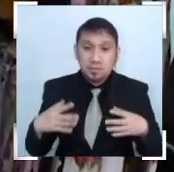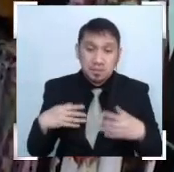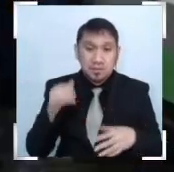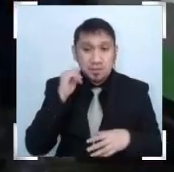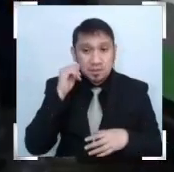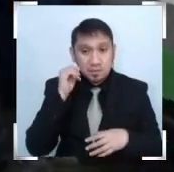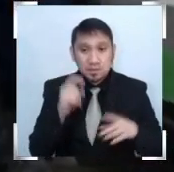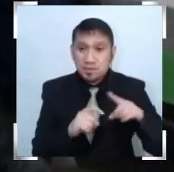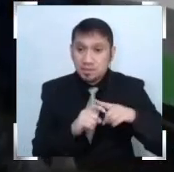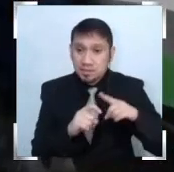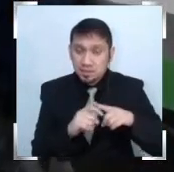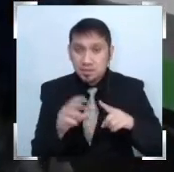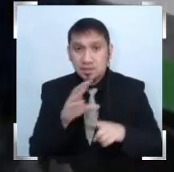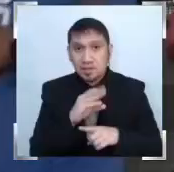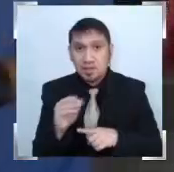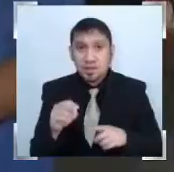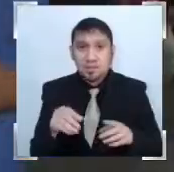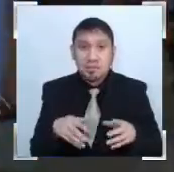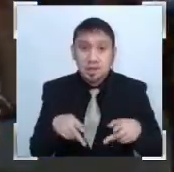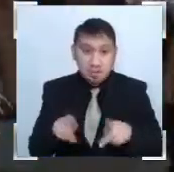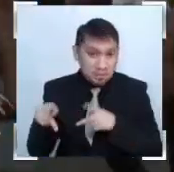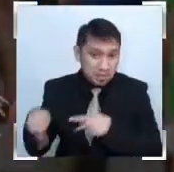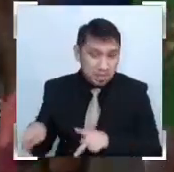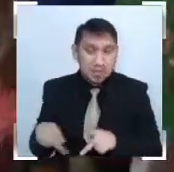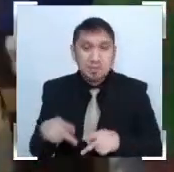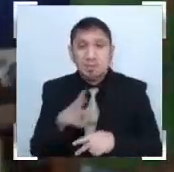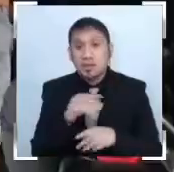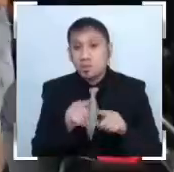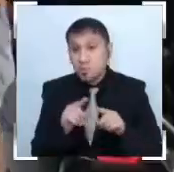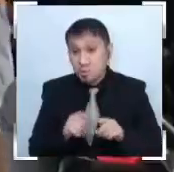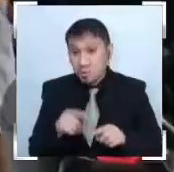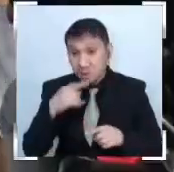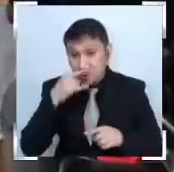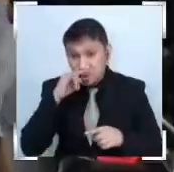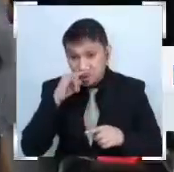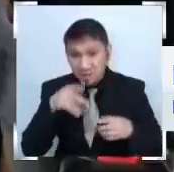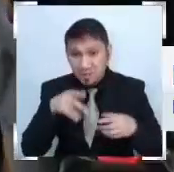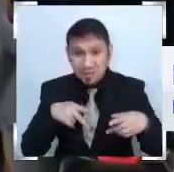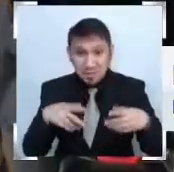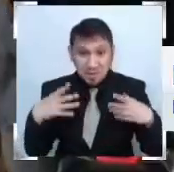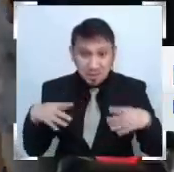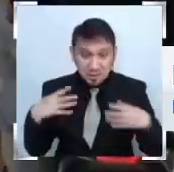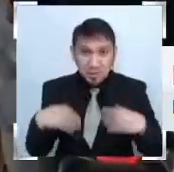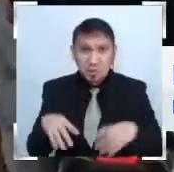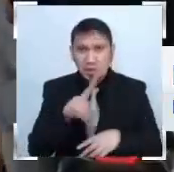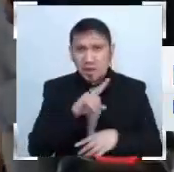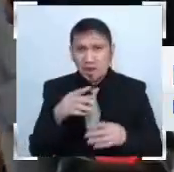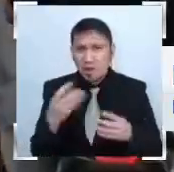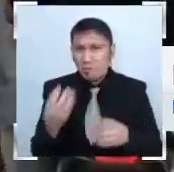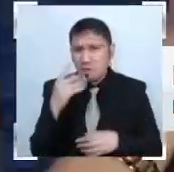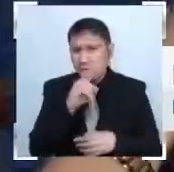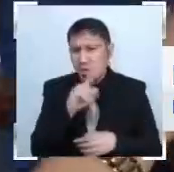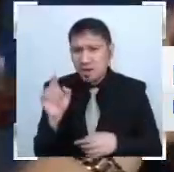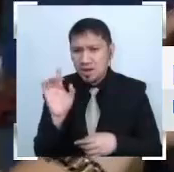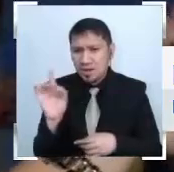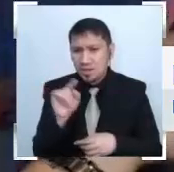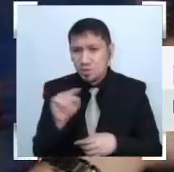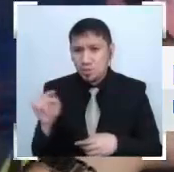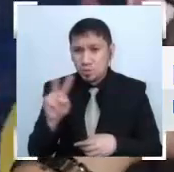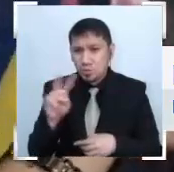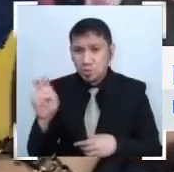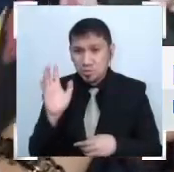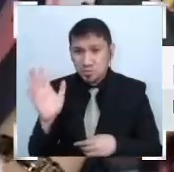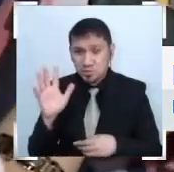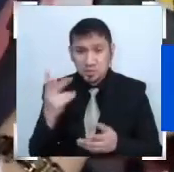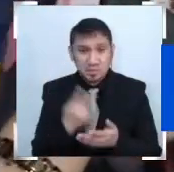pati jogger pants. Ang mga damit pambata, mabibili sa halagang 180 to 250 pesos. Kasi ngayon